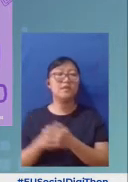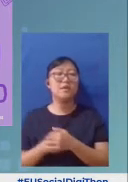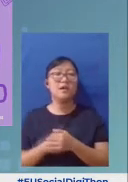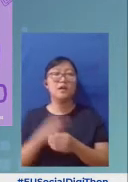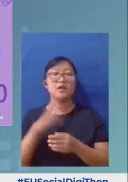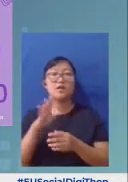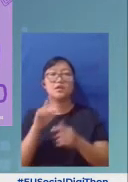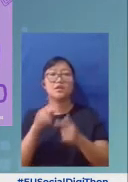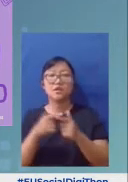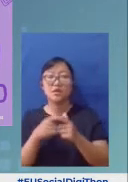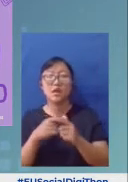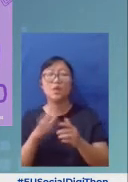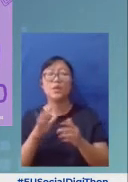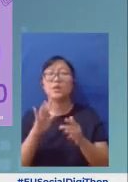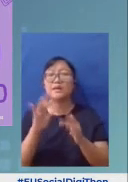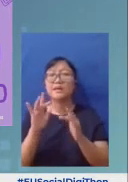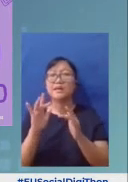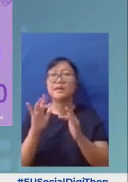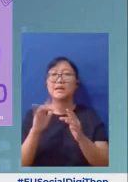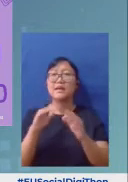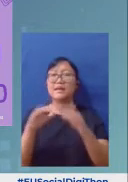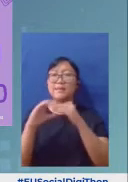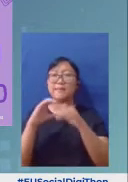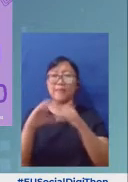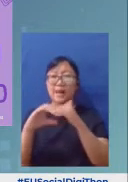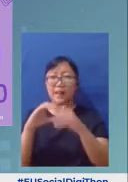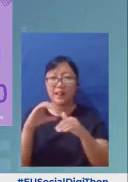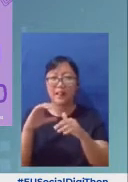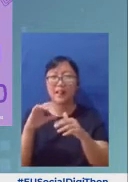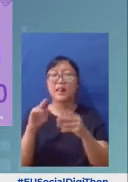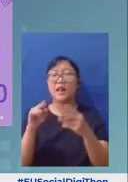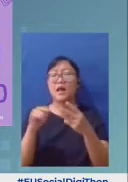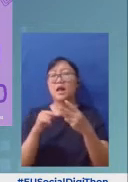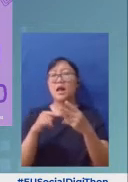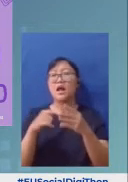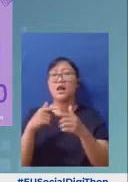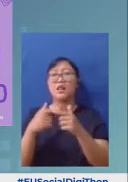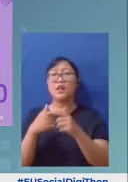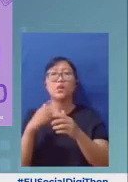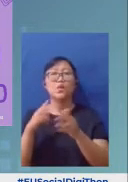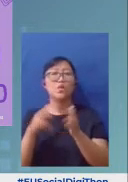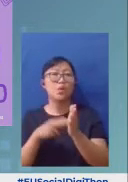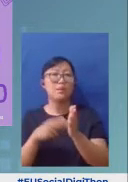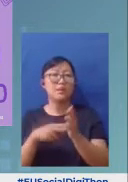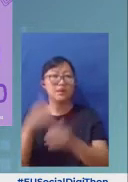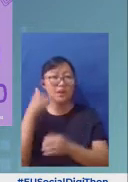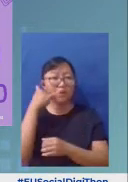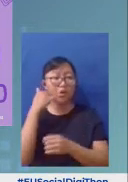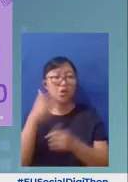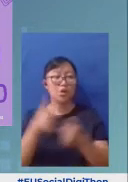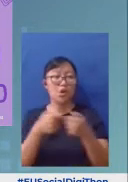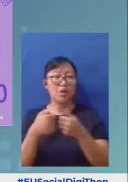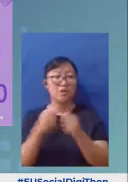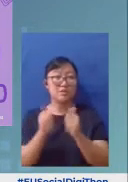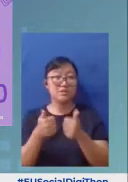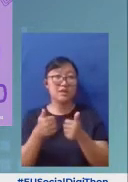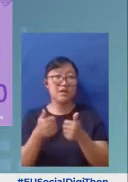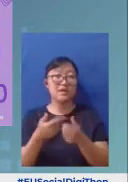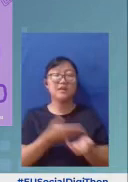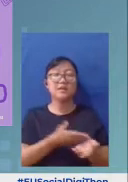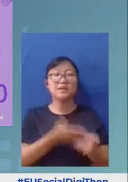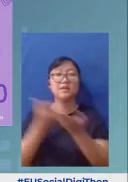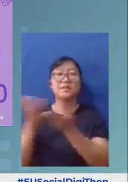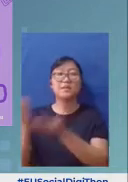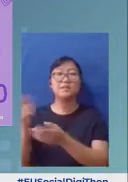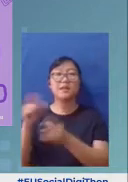pusat@ipkindonesia.org.id atau di situ juga ada nomor telepon yang bisa dikontak. Demikian, saya kembalikan lagi kepada Mbak Lastri. Terima